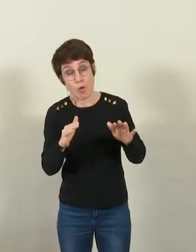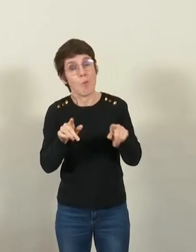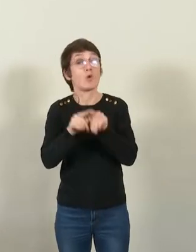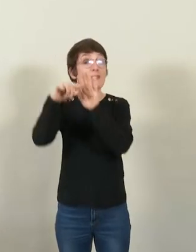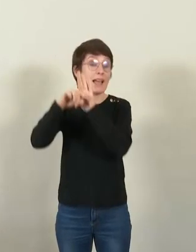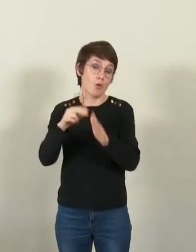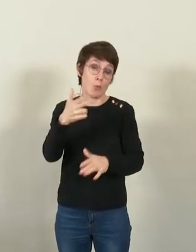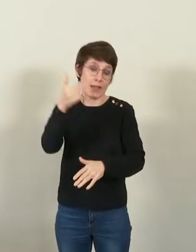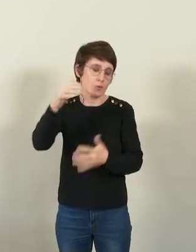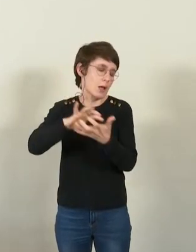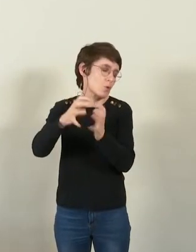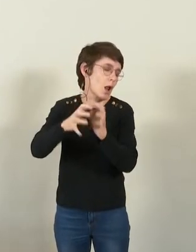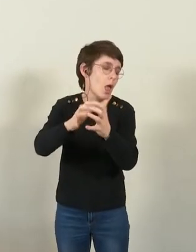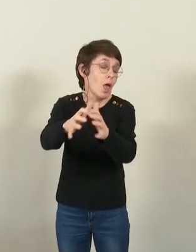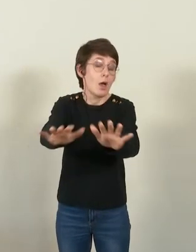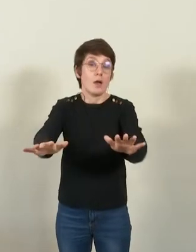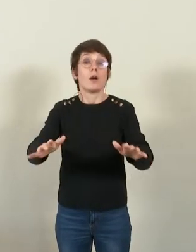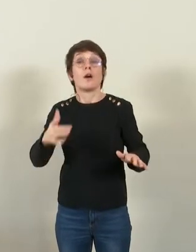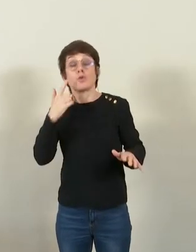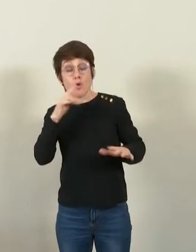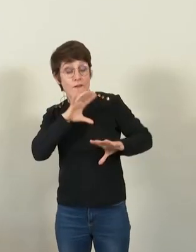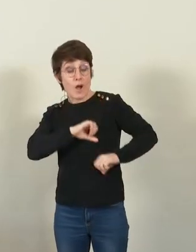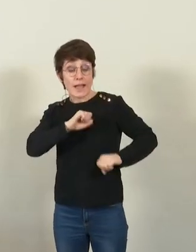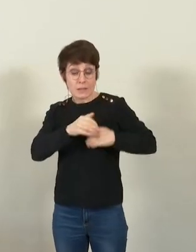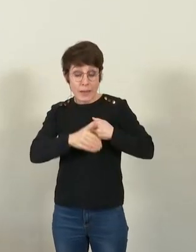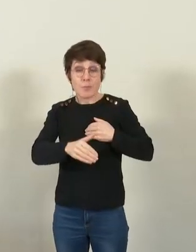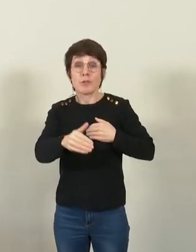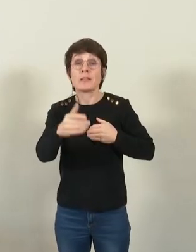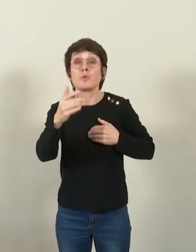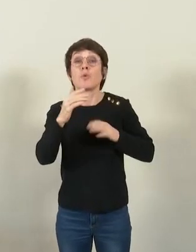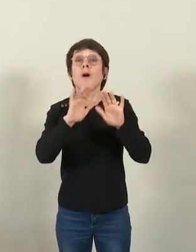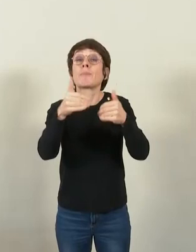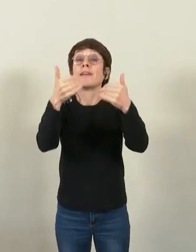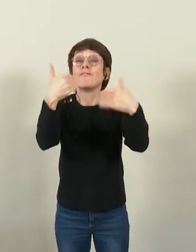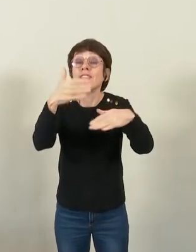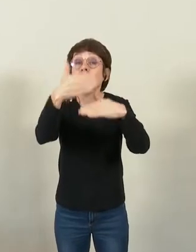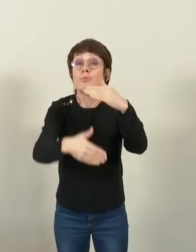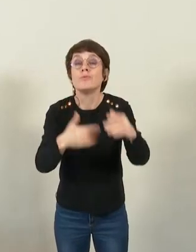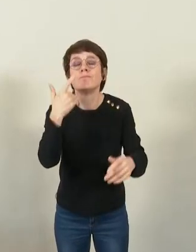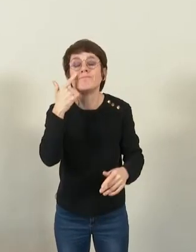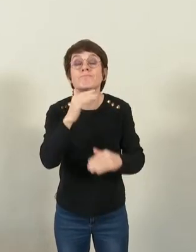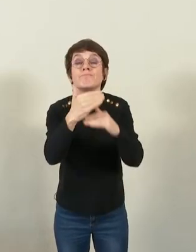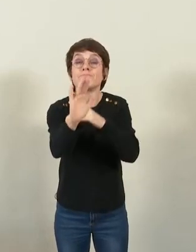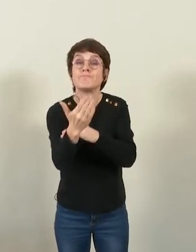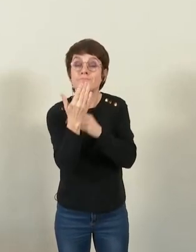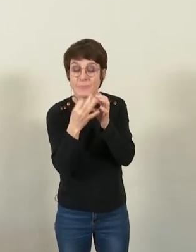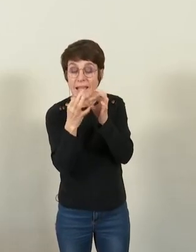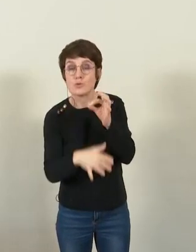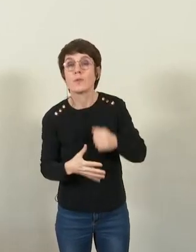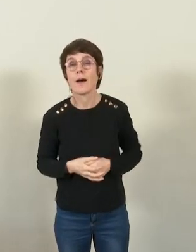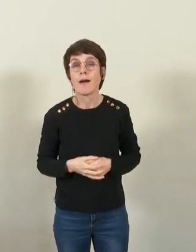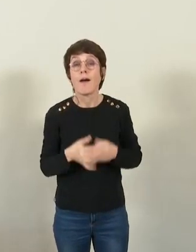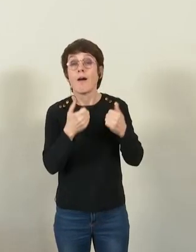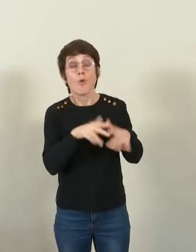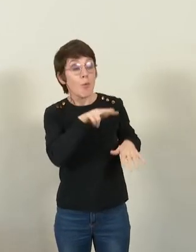et finalement au bout de cette expérimentation on sera demandeur des résultats c'est-à-dire combien de d'appartements ou